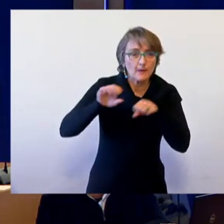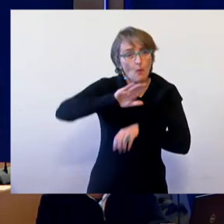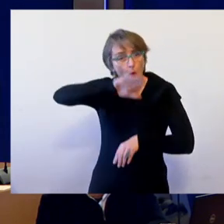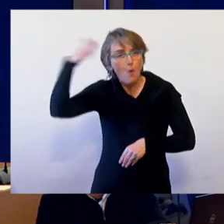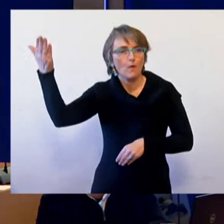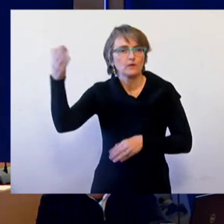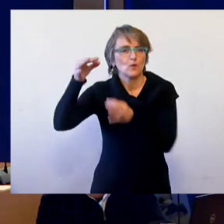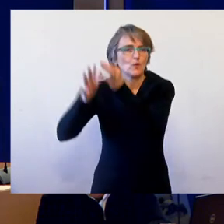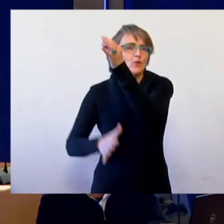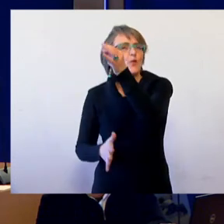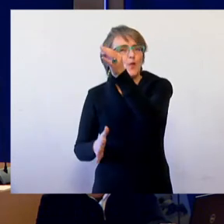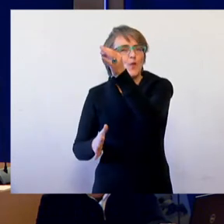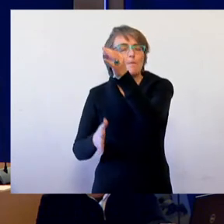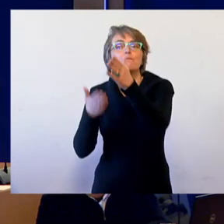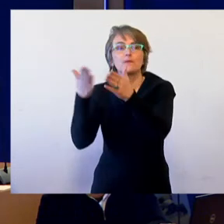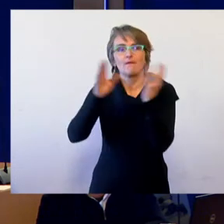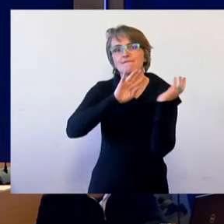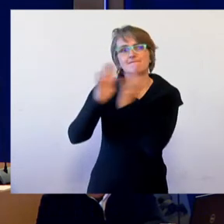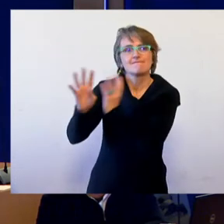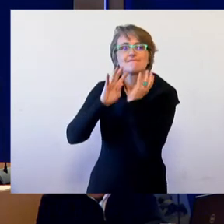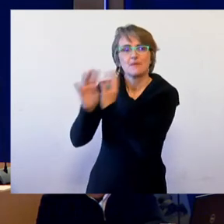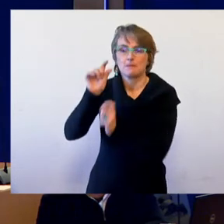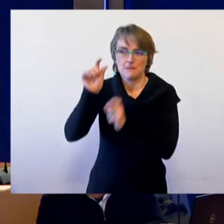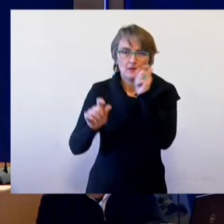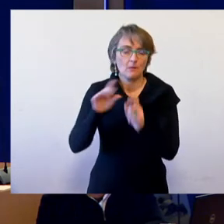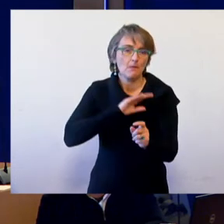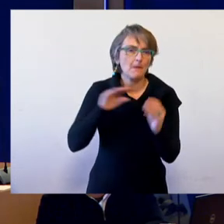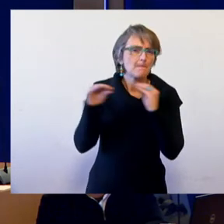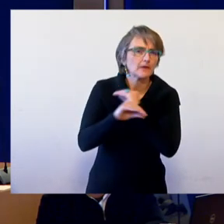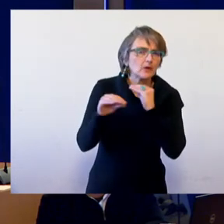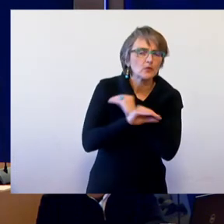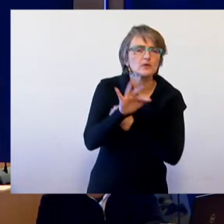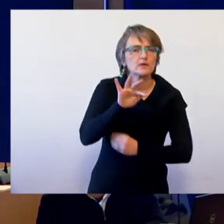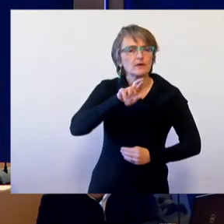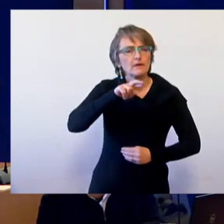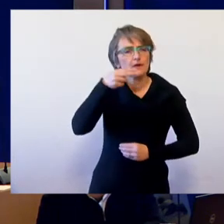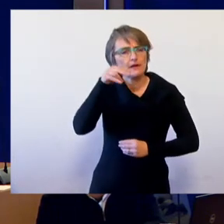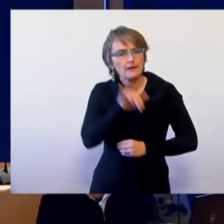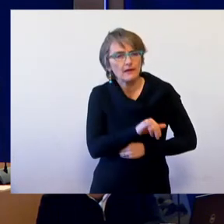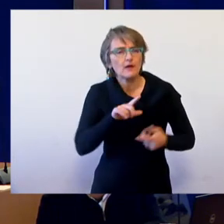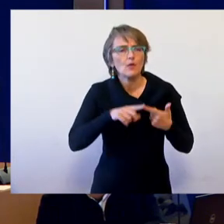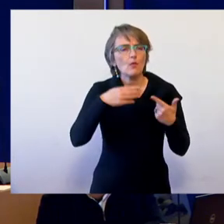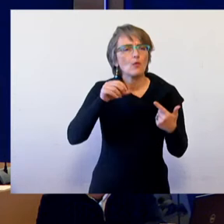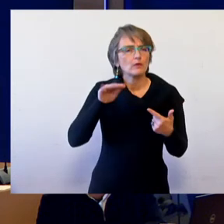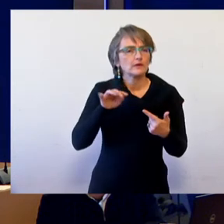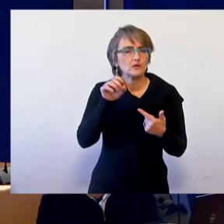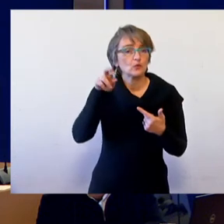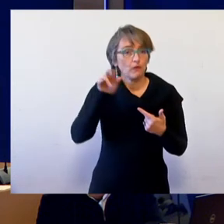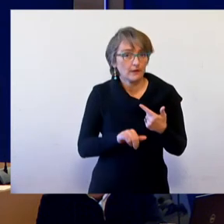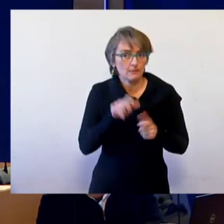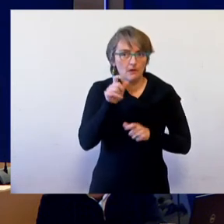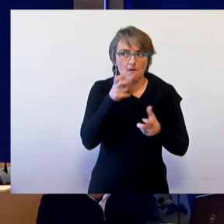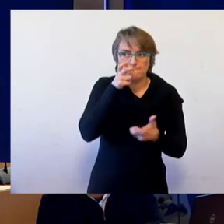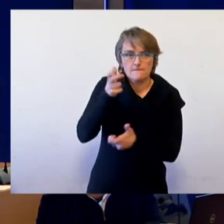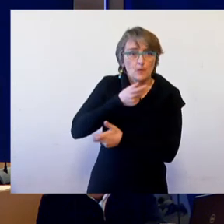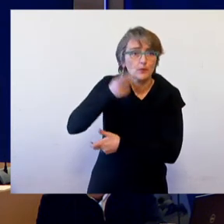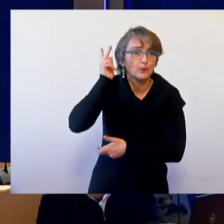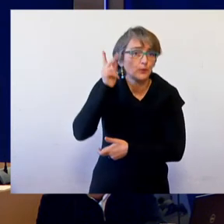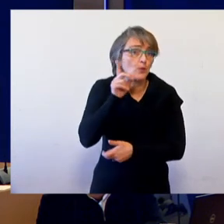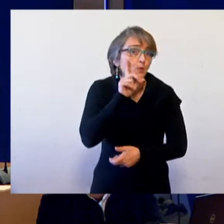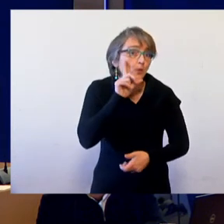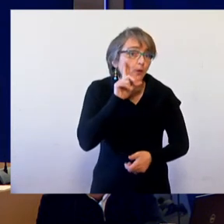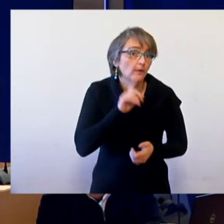auprès des parents. Alors, ces écoles, elles se réfèrent à des pédagogies comme Freinet, Montessori, et elles suscitent un intérêt croissant. Alors pourquoi ? Parce